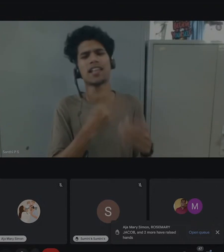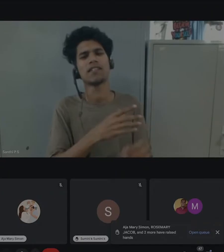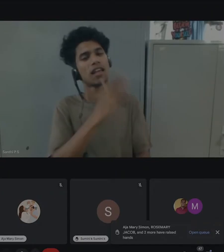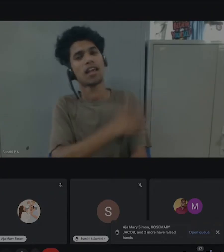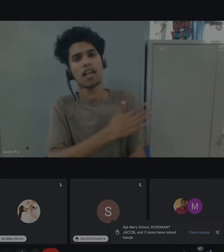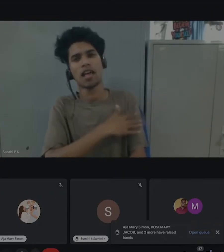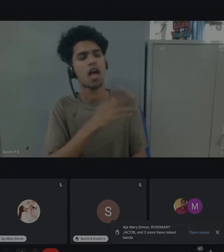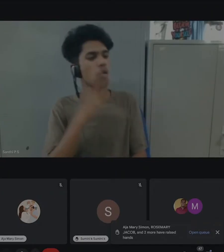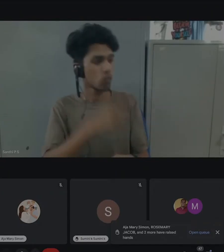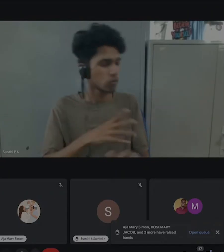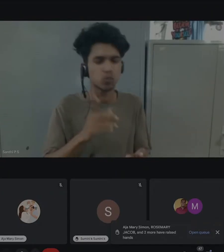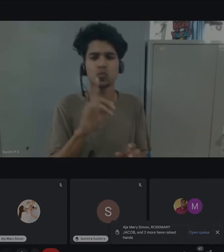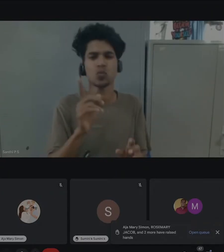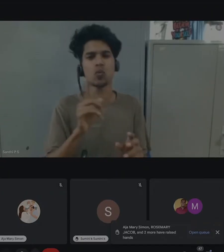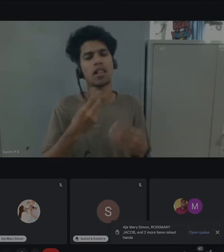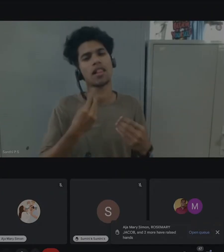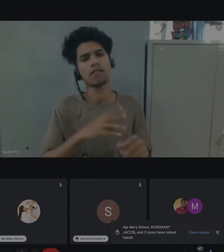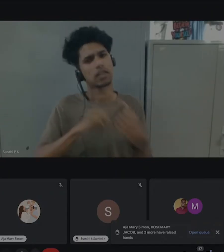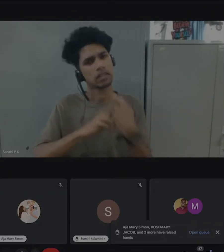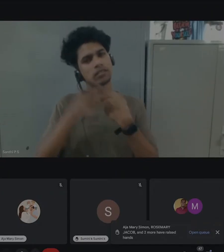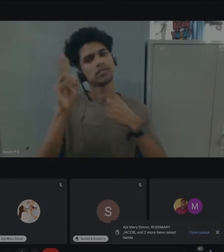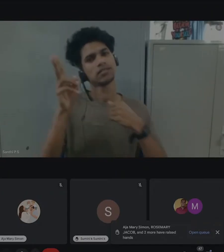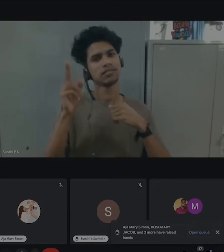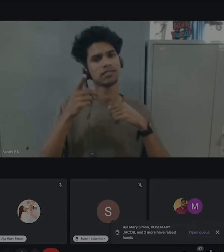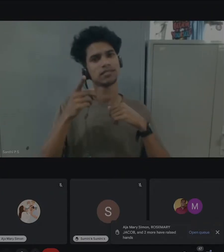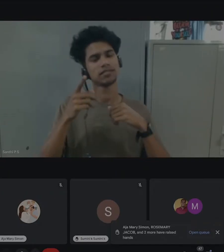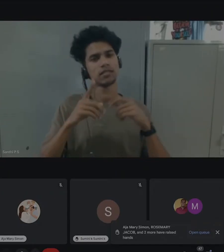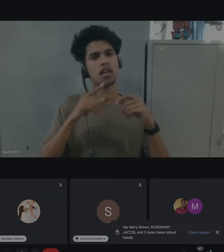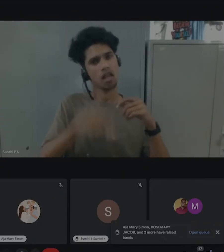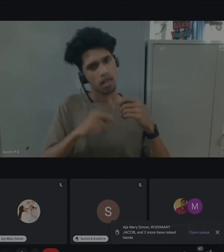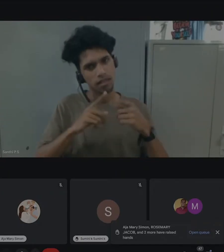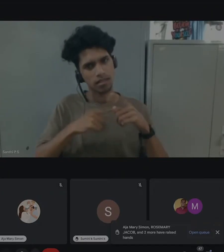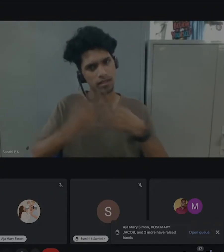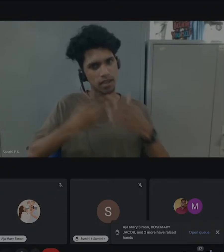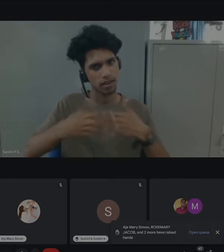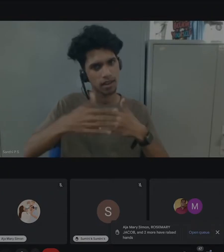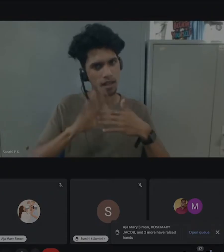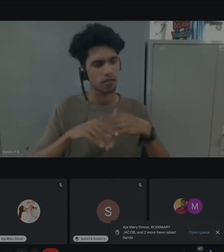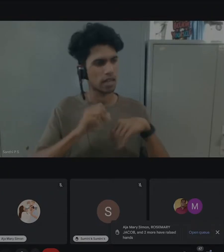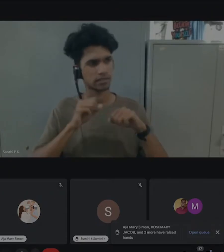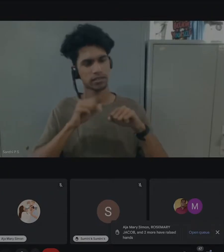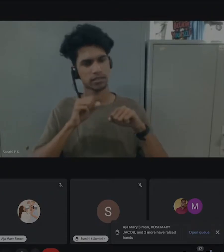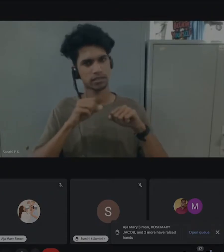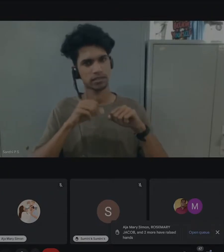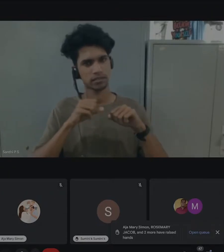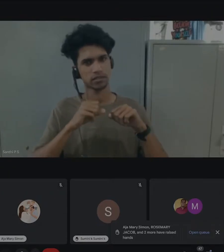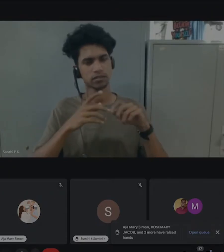മൈൻഡ് നിഷില് തന്നെ ഇവിടെ തെറാപ്പി എടുക്കുന്നുണ്ട്. തെറാപ്പി